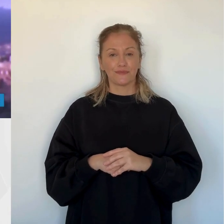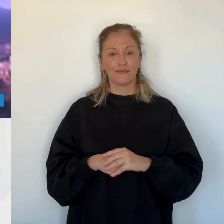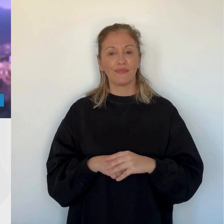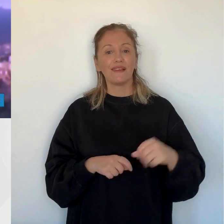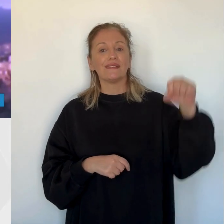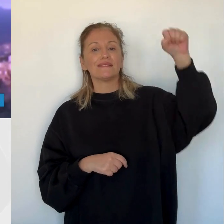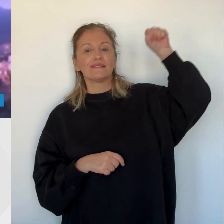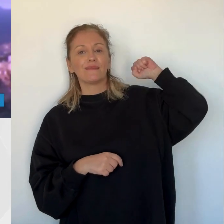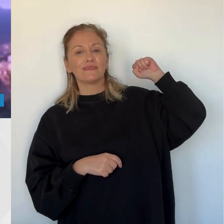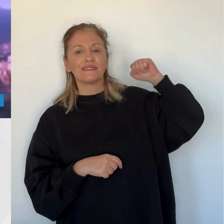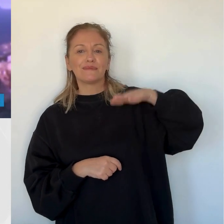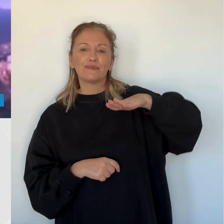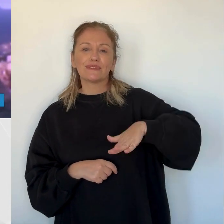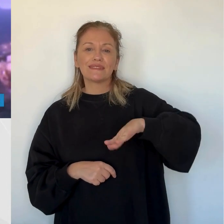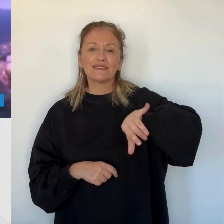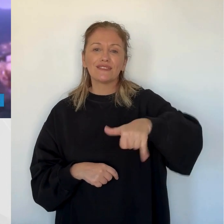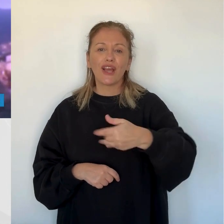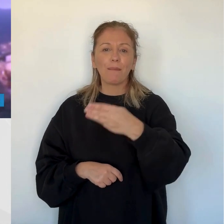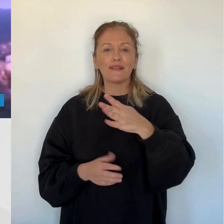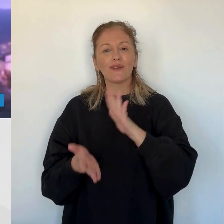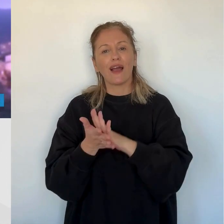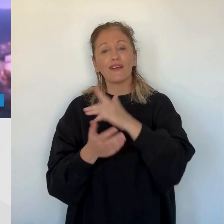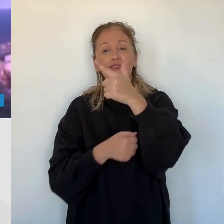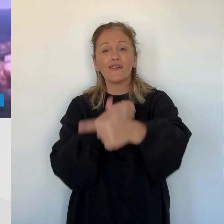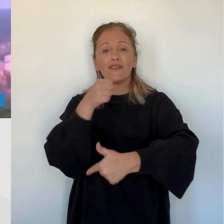de Grégoire Alcalay et Stéphane Lapéra.